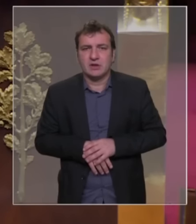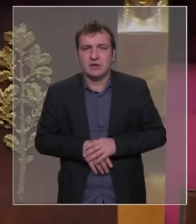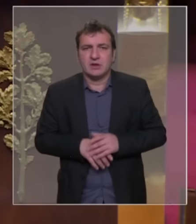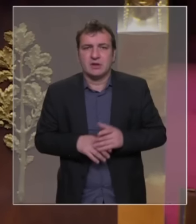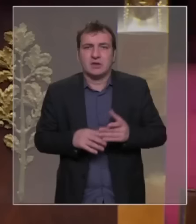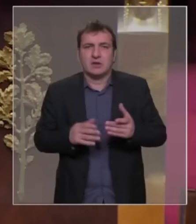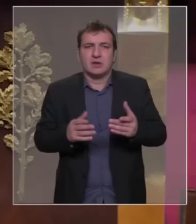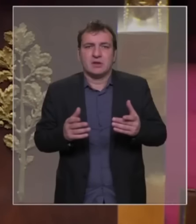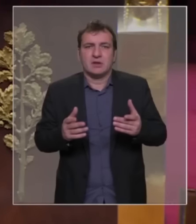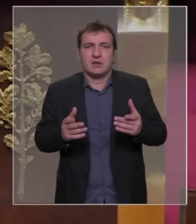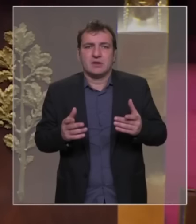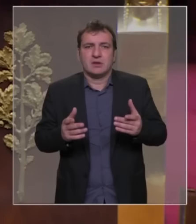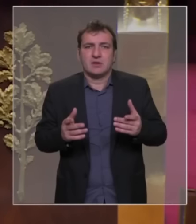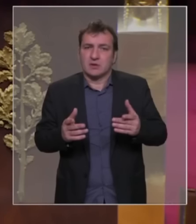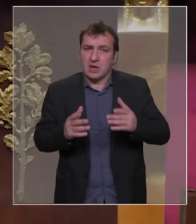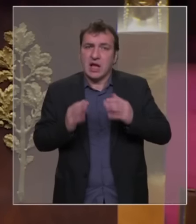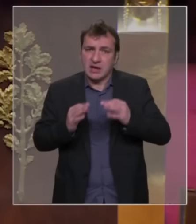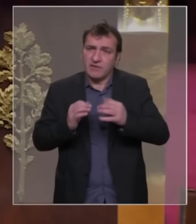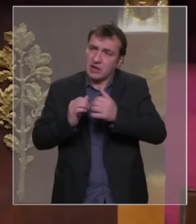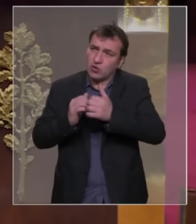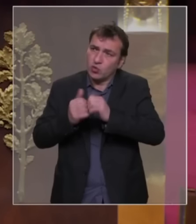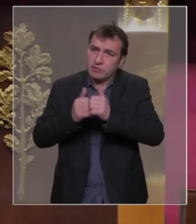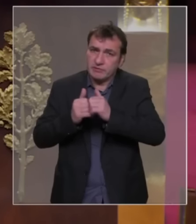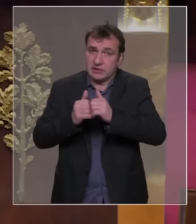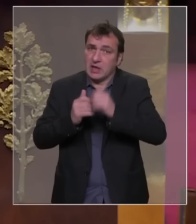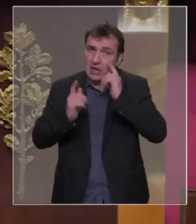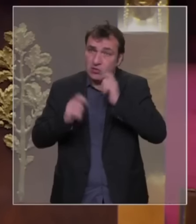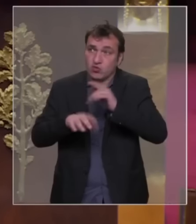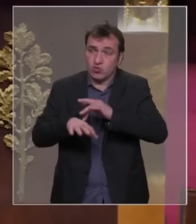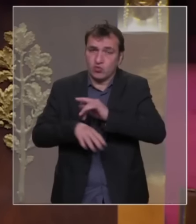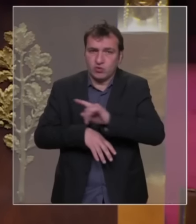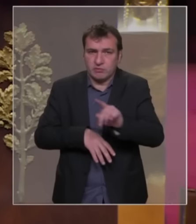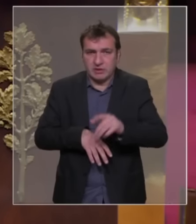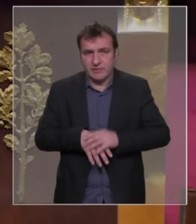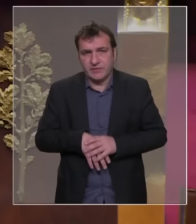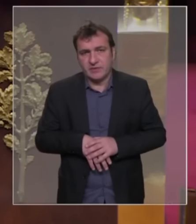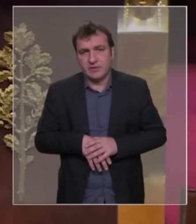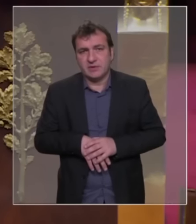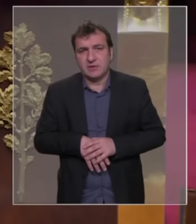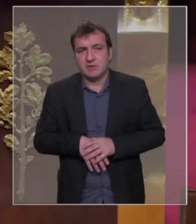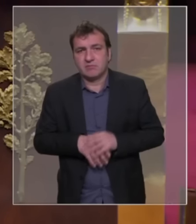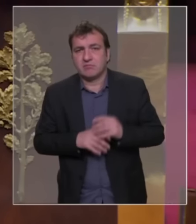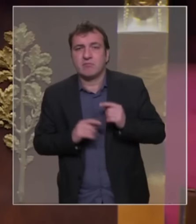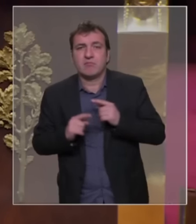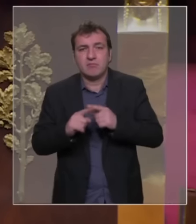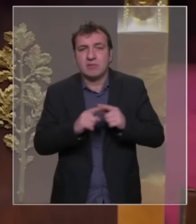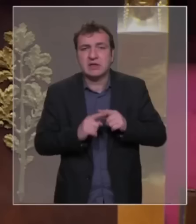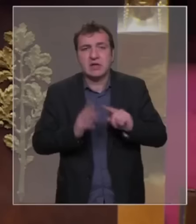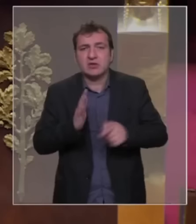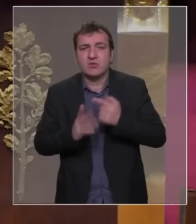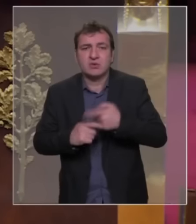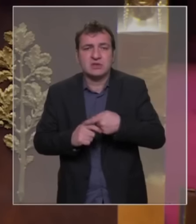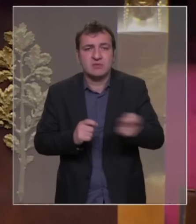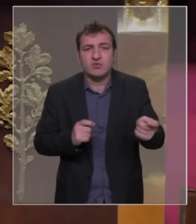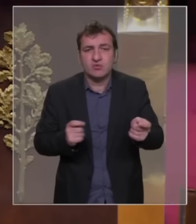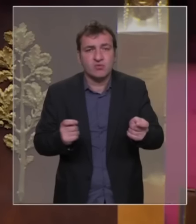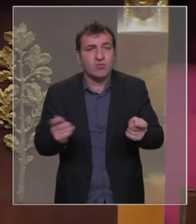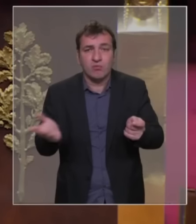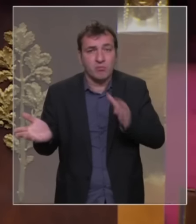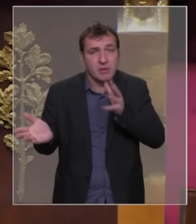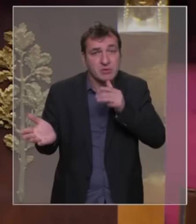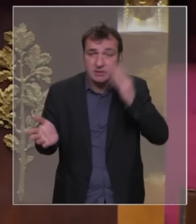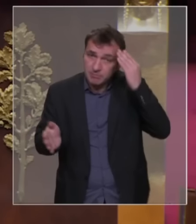cause notre compétitivité. Il n'y a en réalité pas de partage et pas de redistribution possible s'il n'y a pas